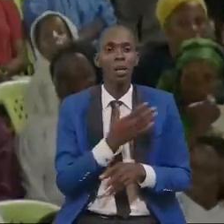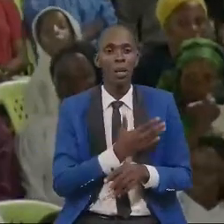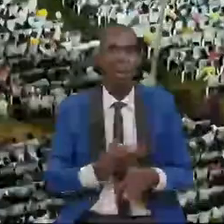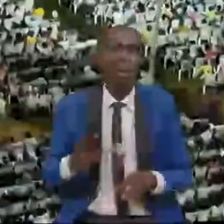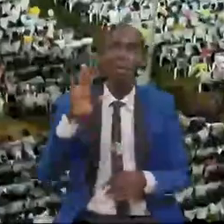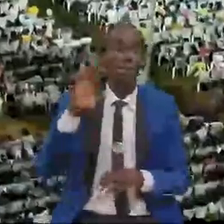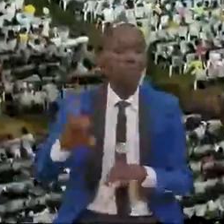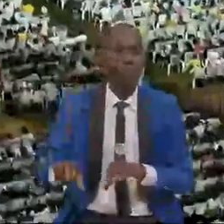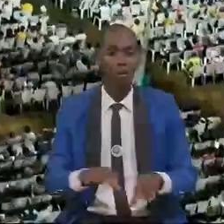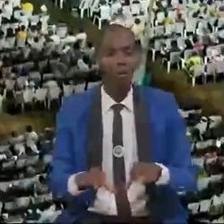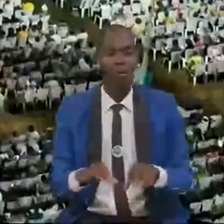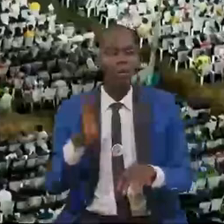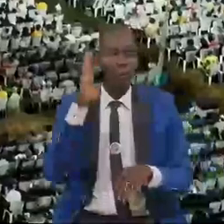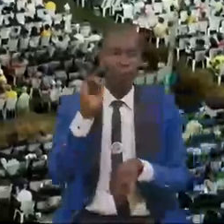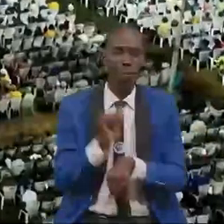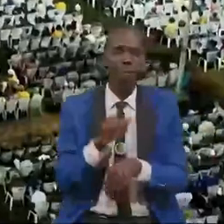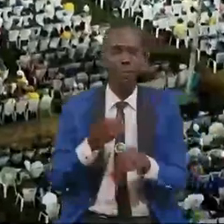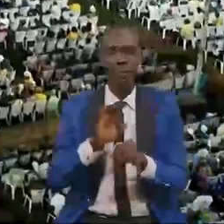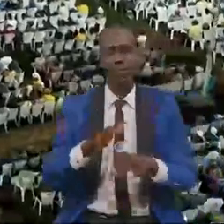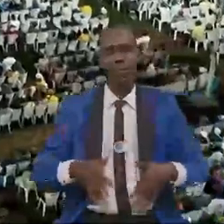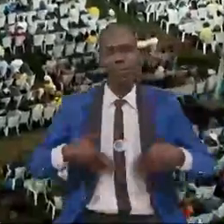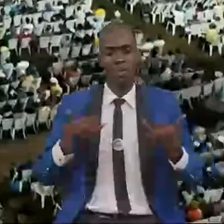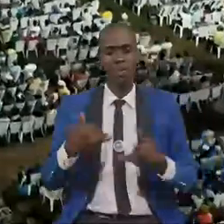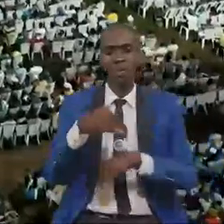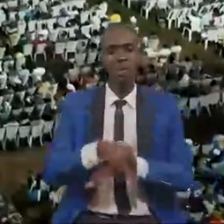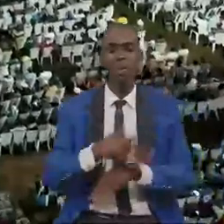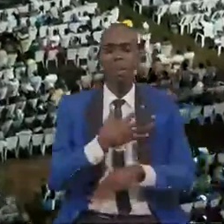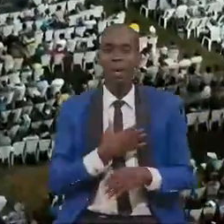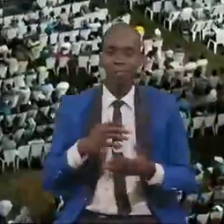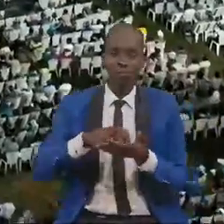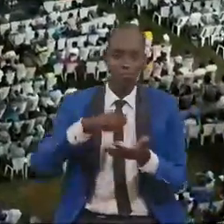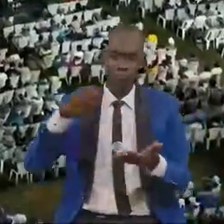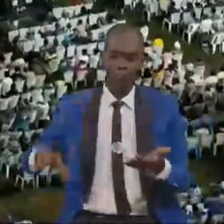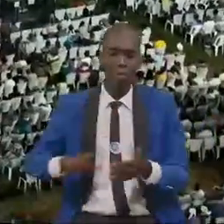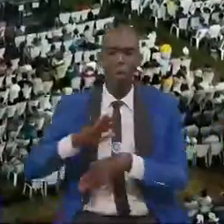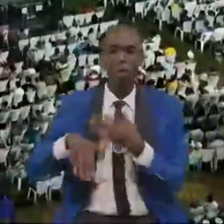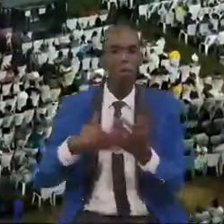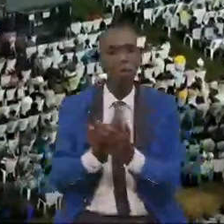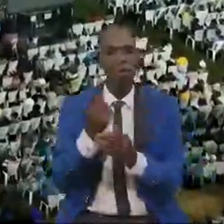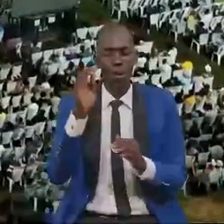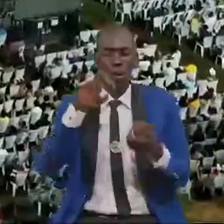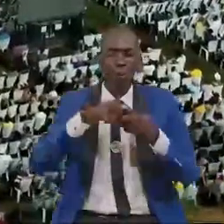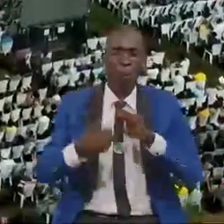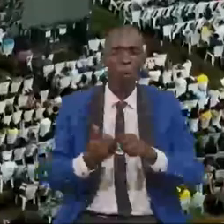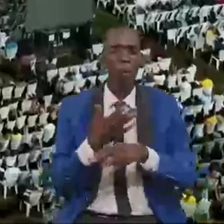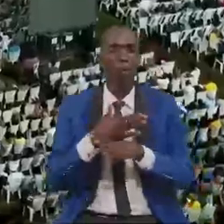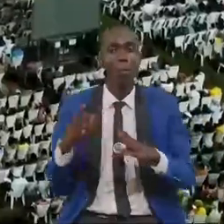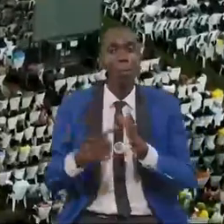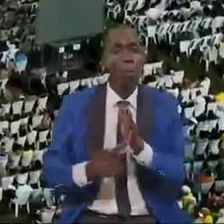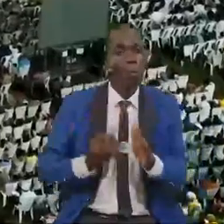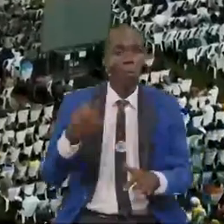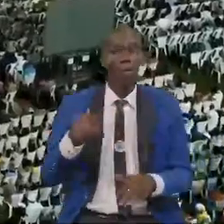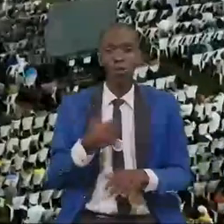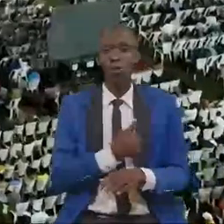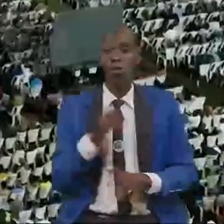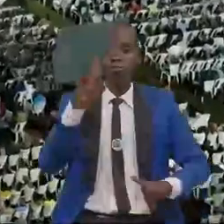et il accomplira de grands jeux dans ta vie et balayer tous ces problèmes dès que nous mentionnons le